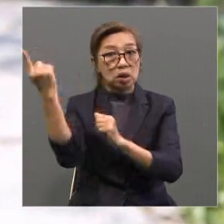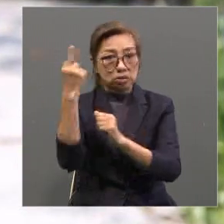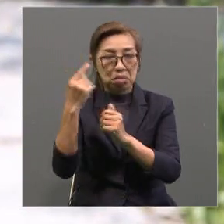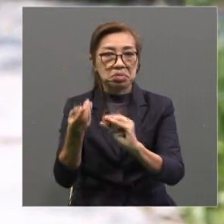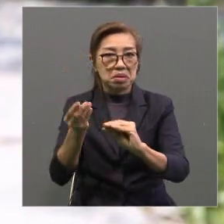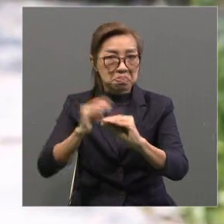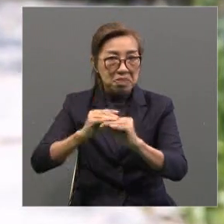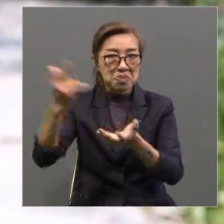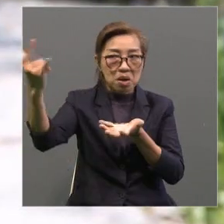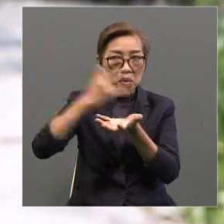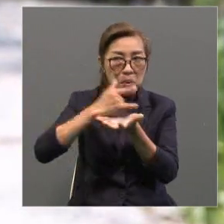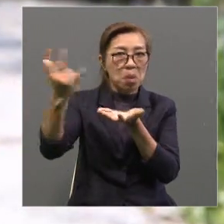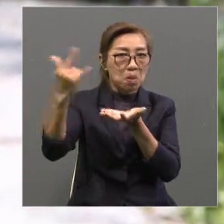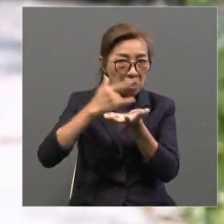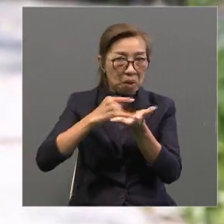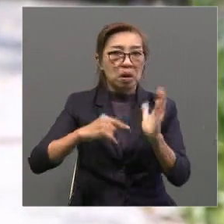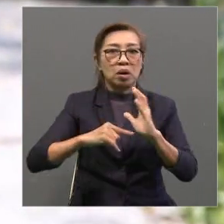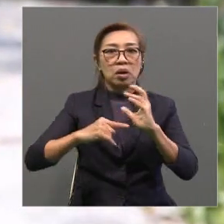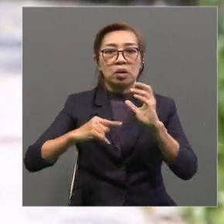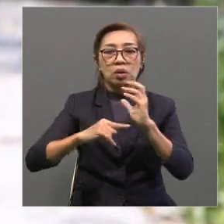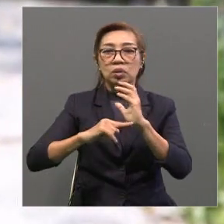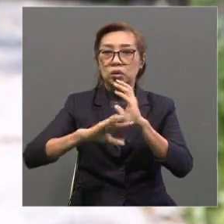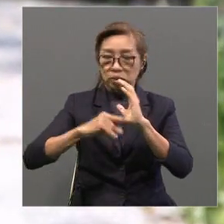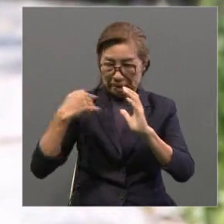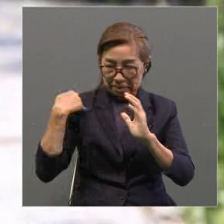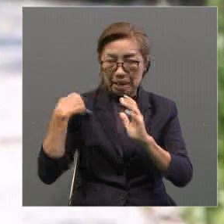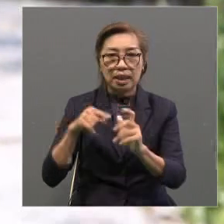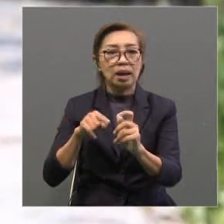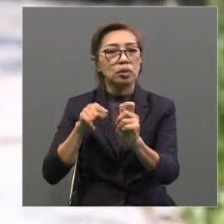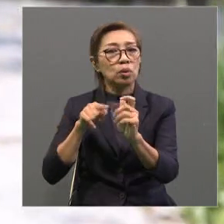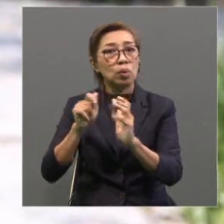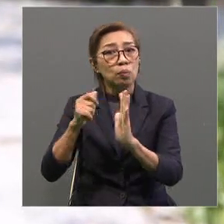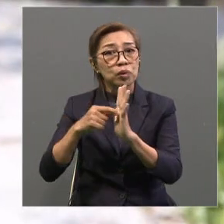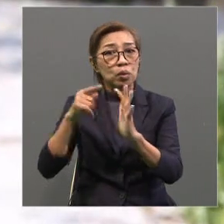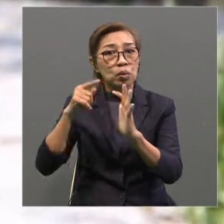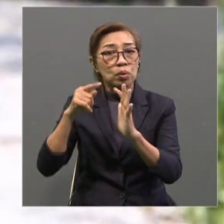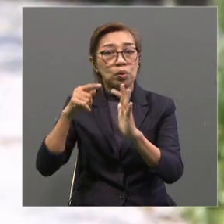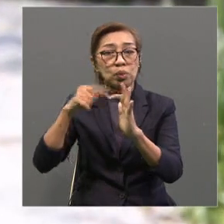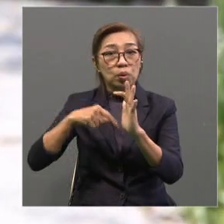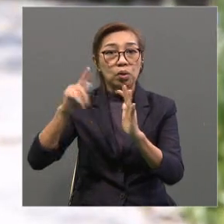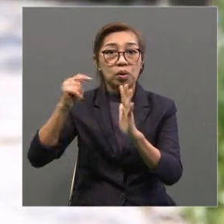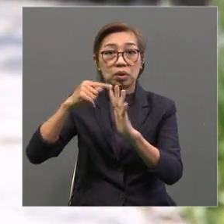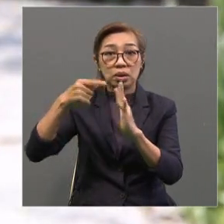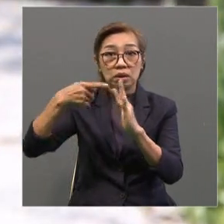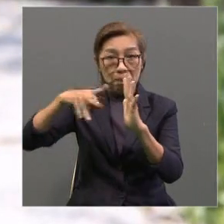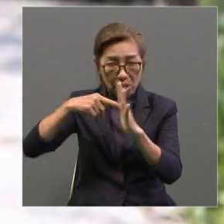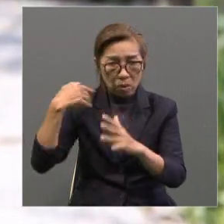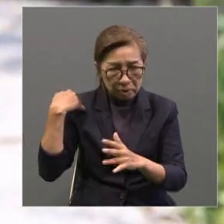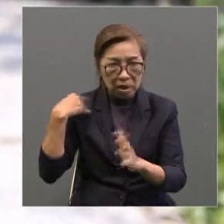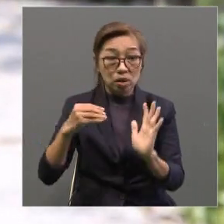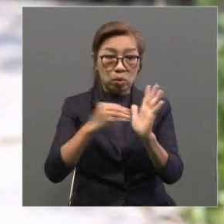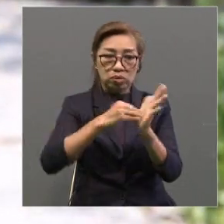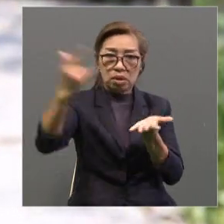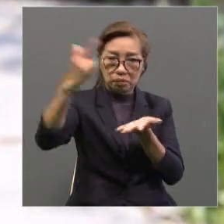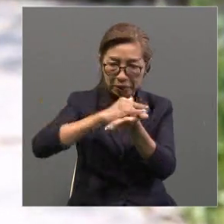าพัทยาของเรานอกจากเขามาทางอุตภเปาแล้วเขาก็ยังมาทางกรุงเทพสุวรรณภูมิอยู่แล้วด้วยนะคะซึ่งอันนี้ก็ถือว่